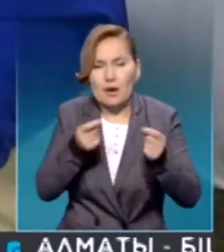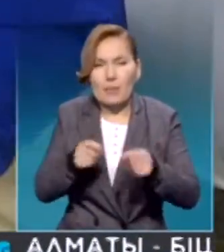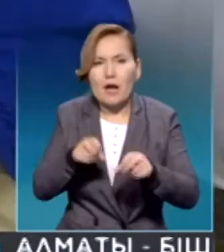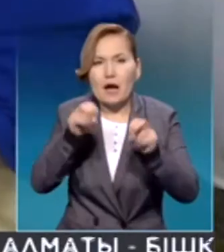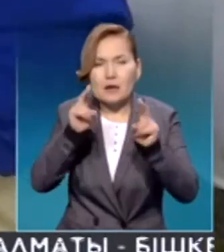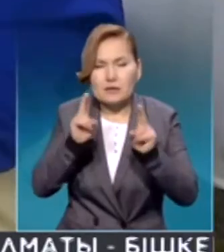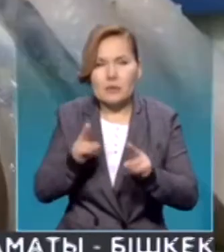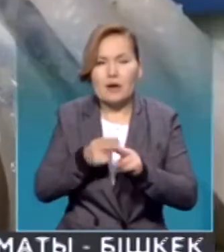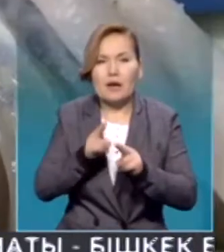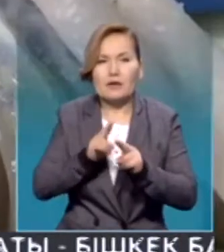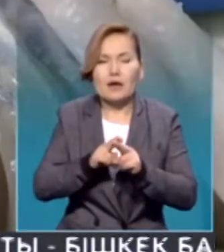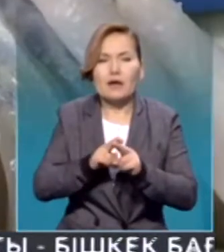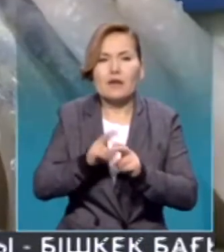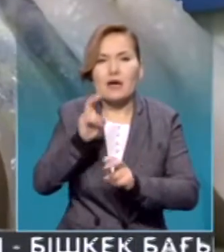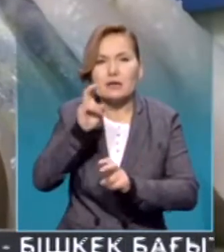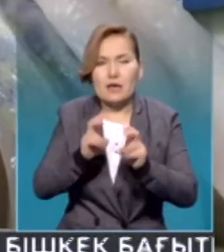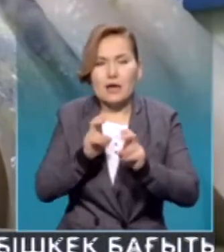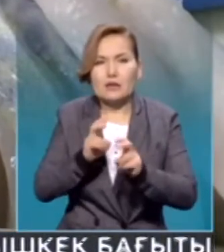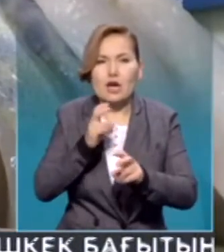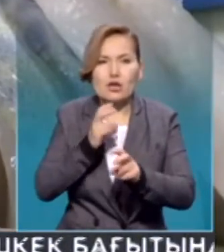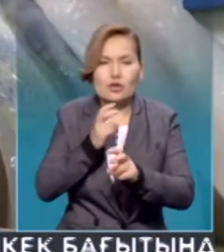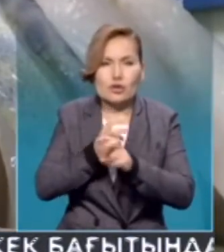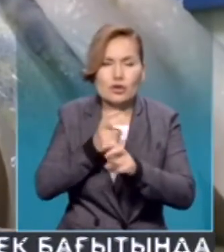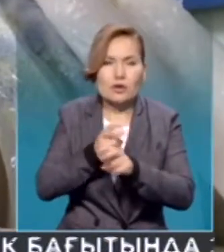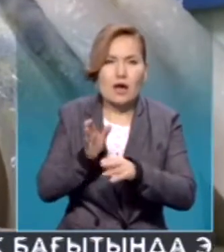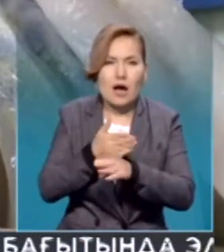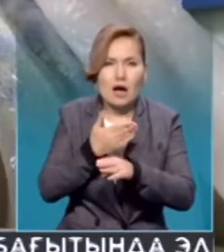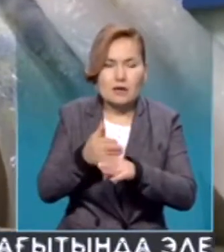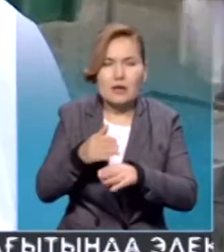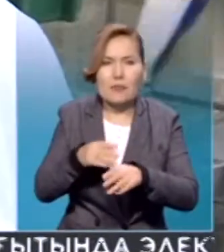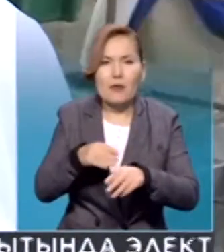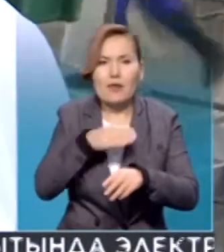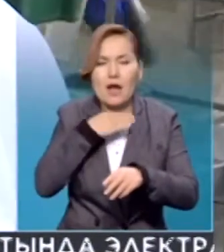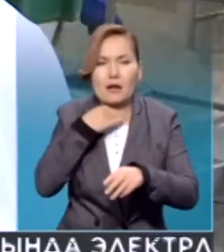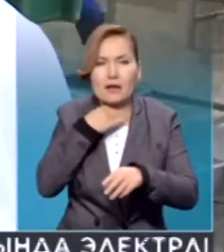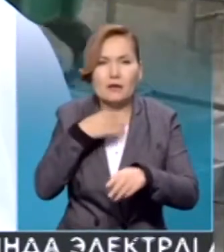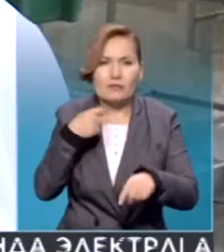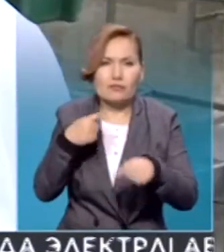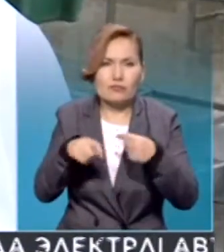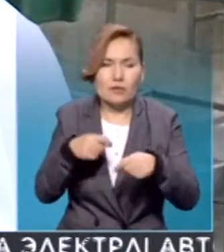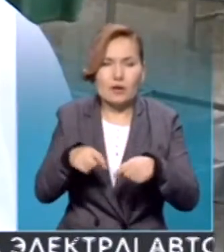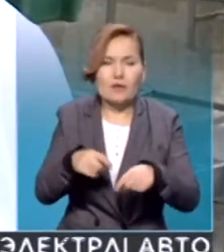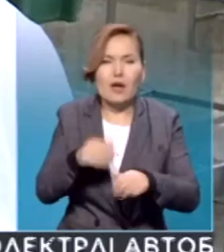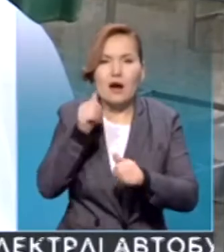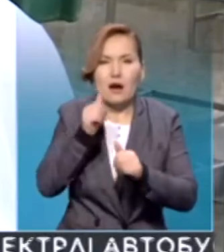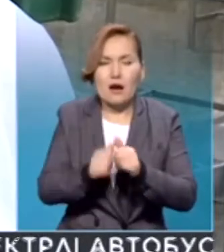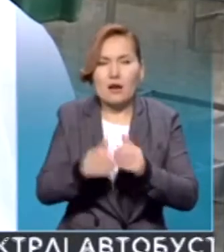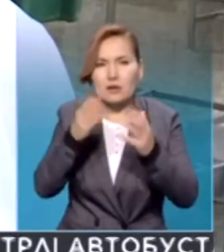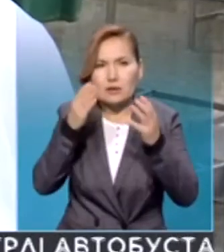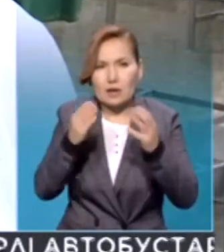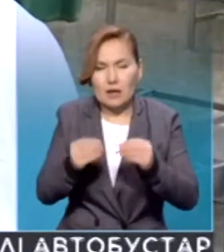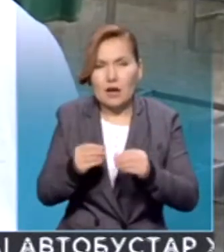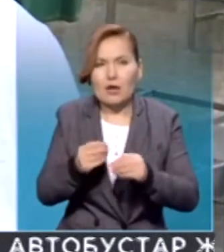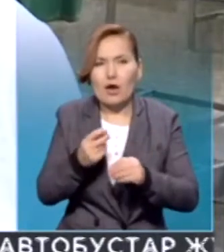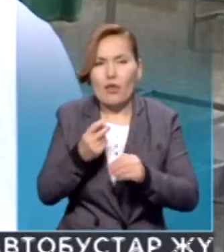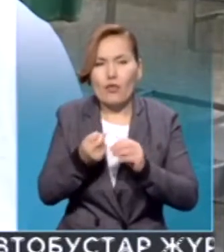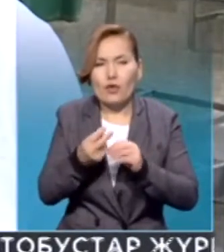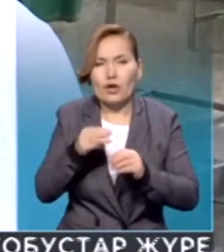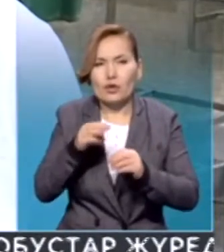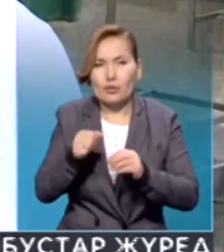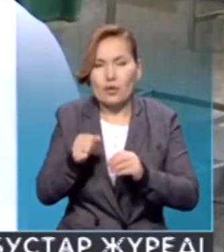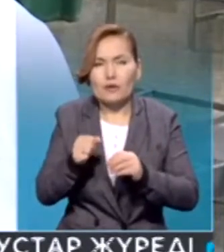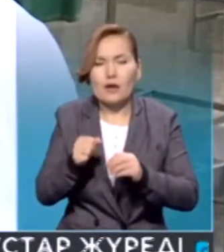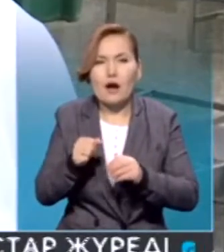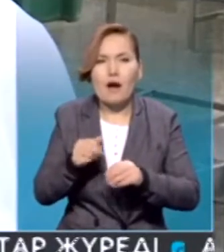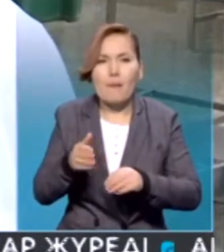цехтарда сүйегінен ажыратылып тұздалады. Тиімділігі сол, шикізат қалдықсыз өңделеді. Тәулігіне 12 тонна көксерке балығы сойылады.